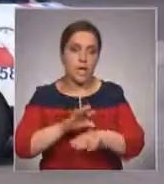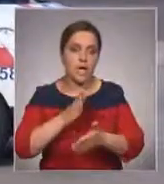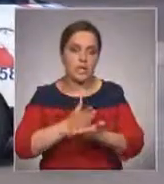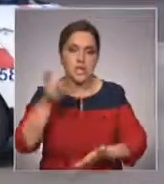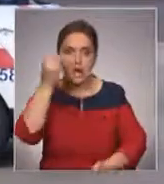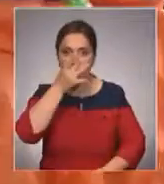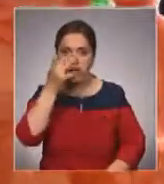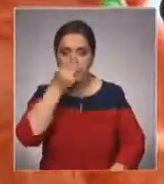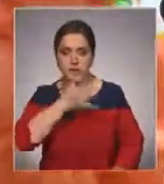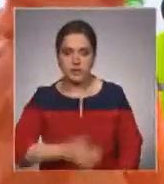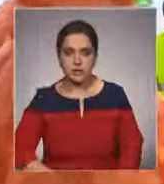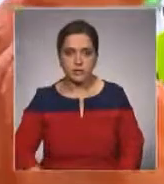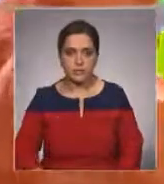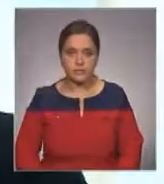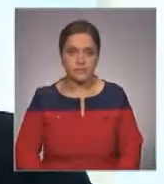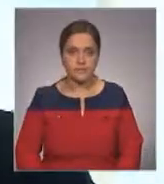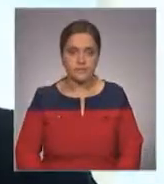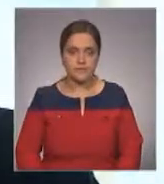Западной Африки.